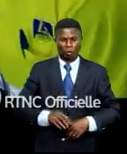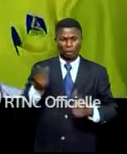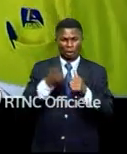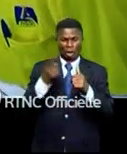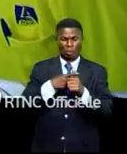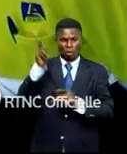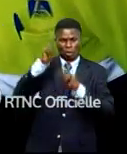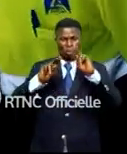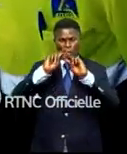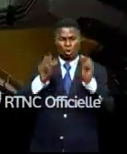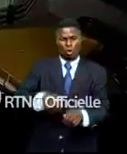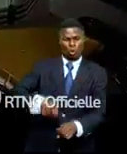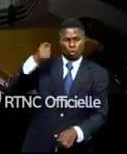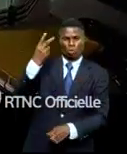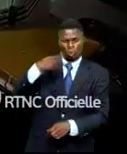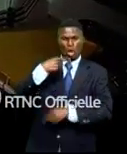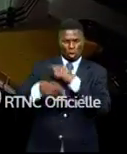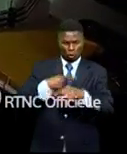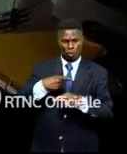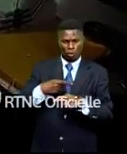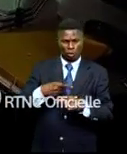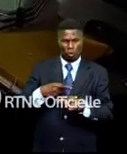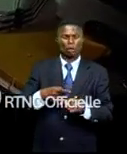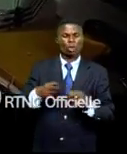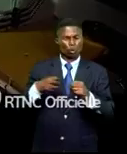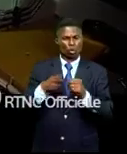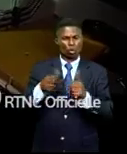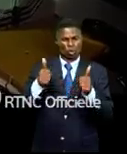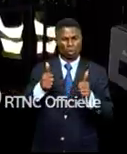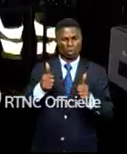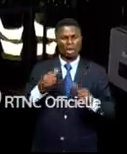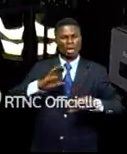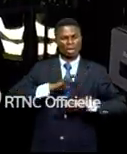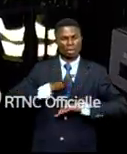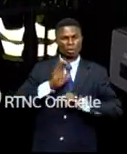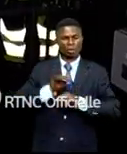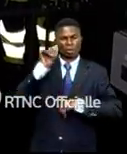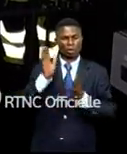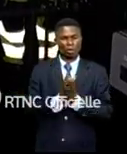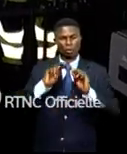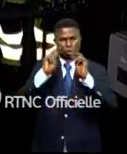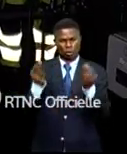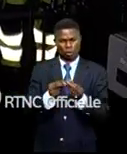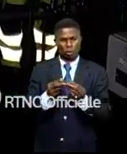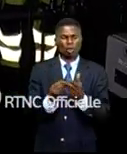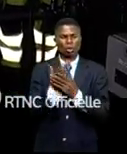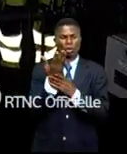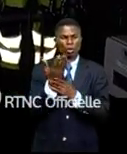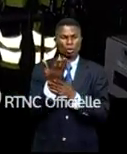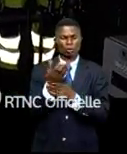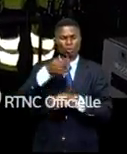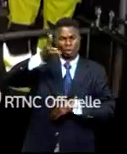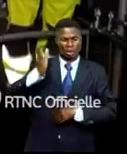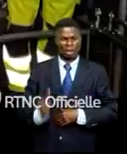d'abord. Le groupe 2 tourne désormais en plein régime au grand bonheur du directeur des départements de la production,